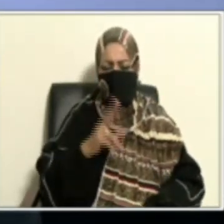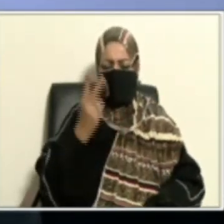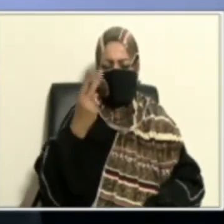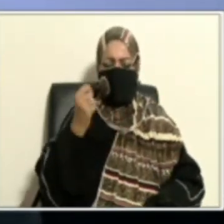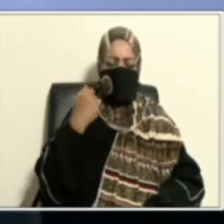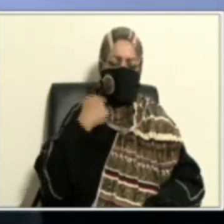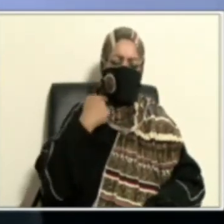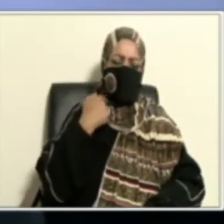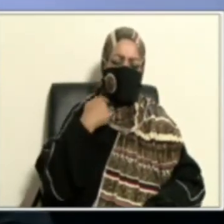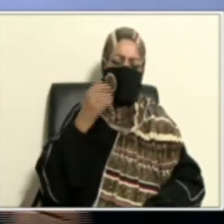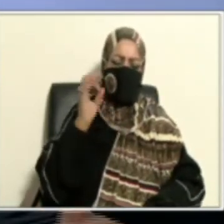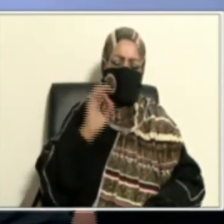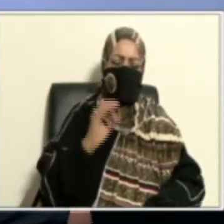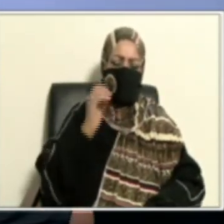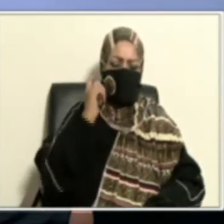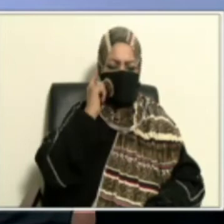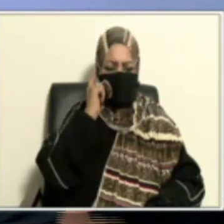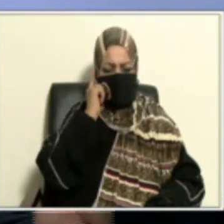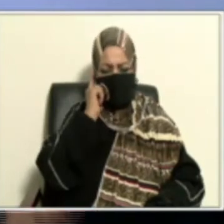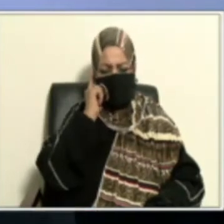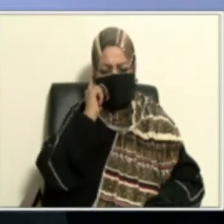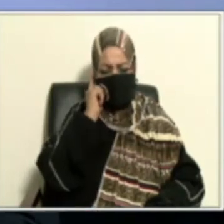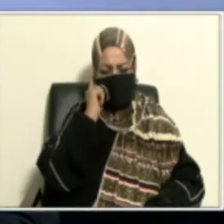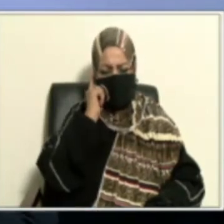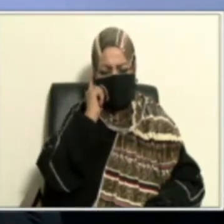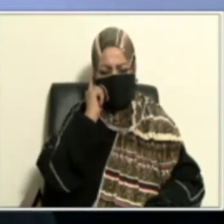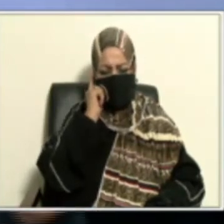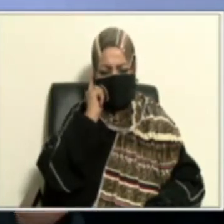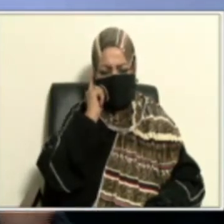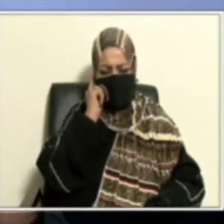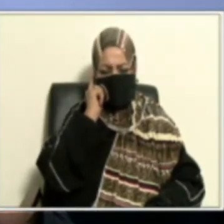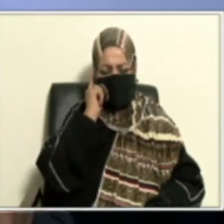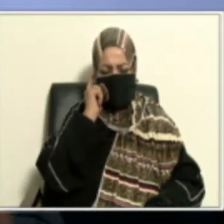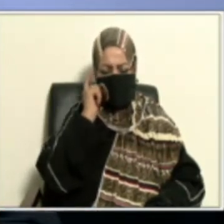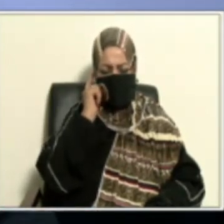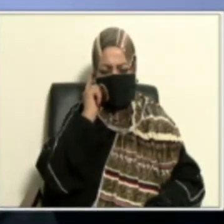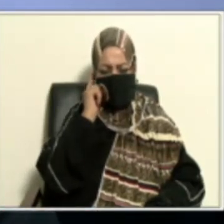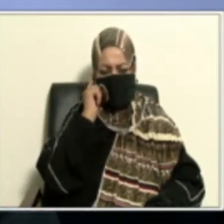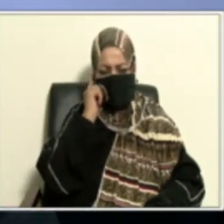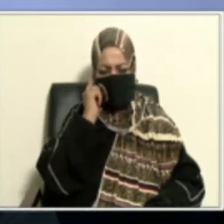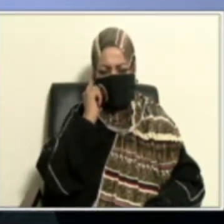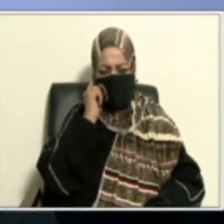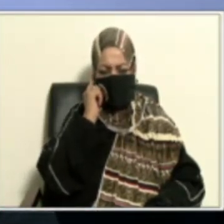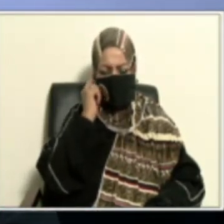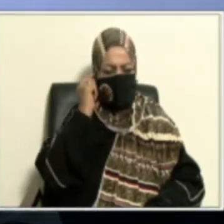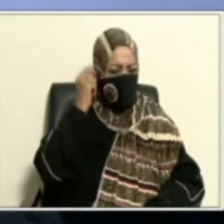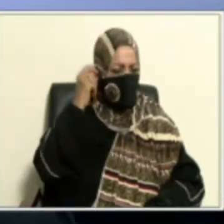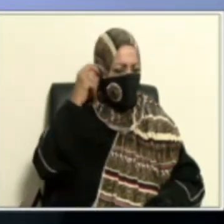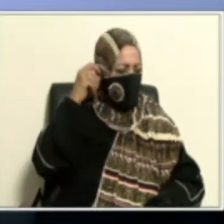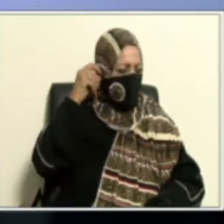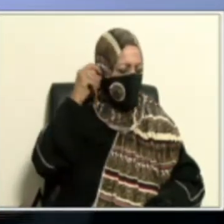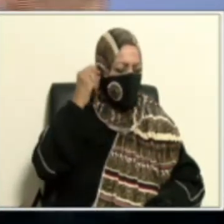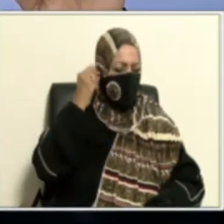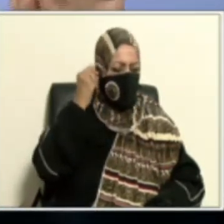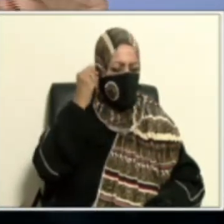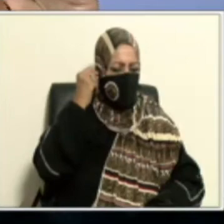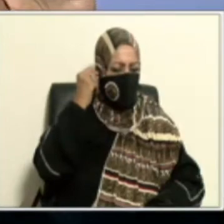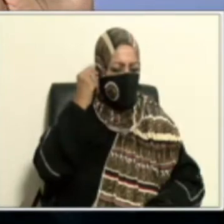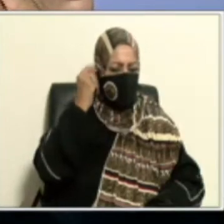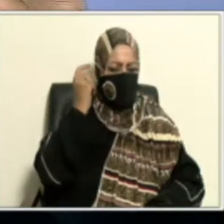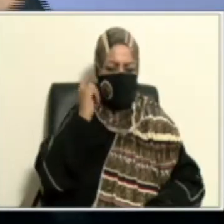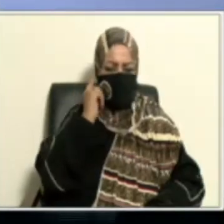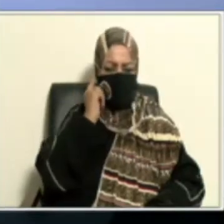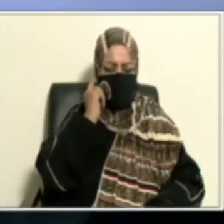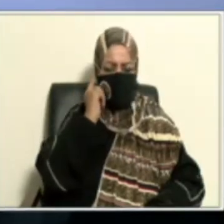عمر، ليعلموا أنه سنة مش واجب، التجديد مش واجب. ولذلك الوارد عن النبي صلى الله